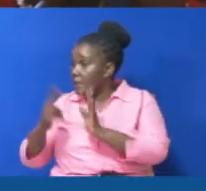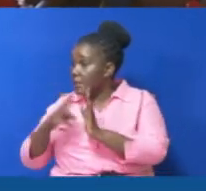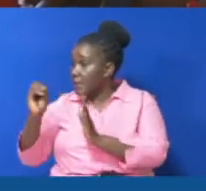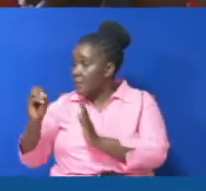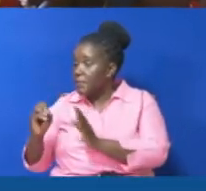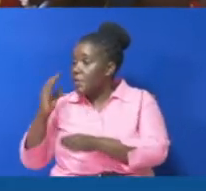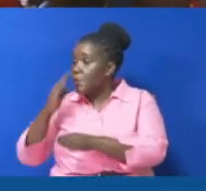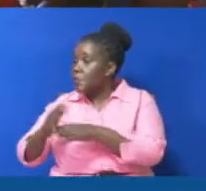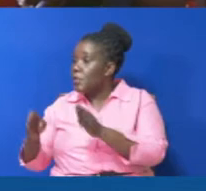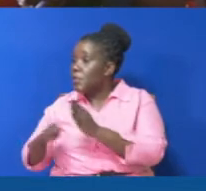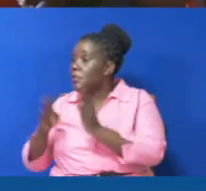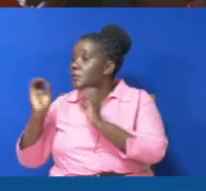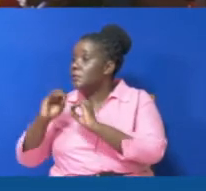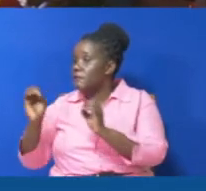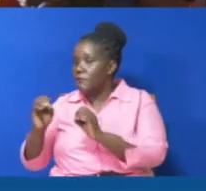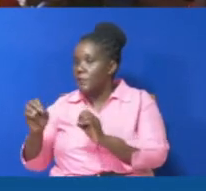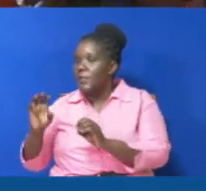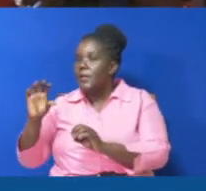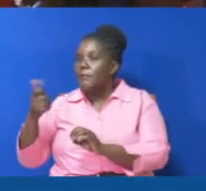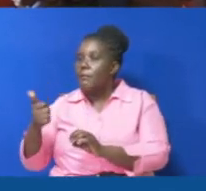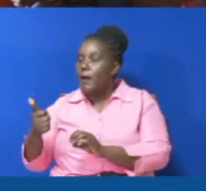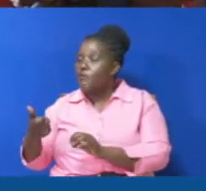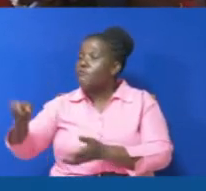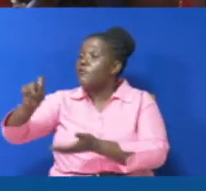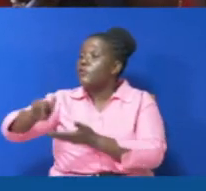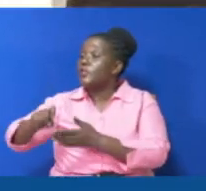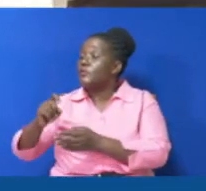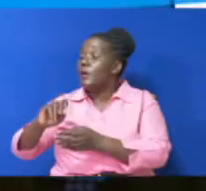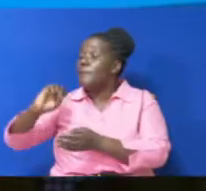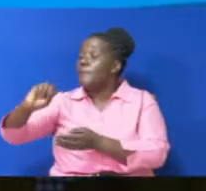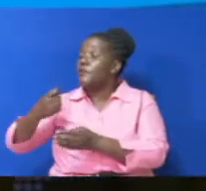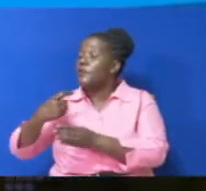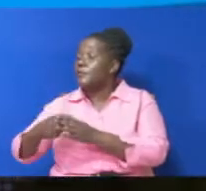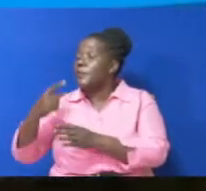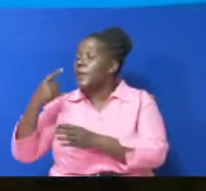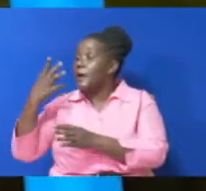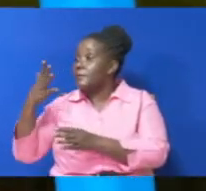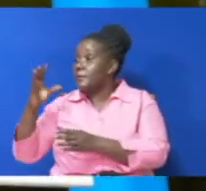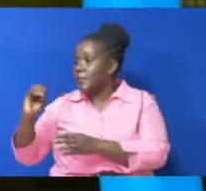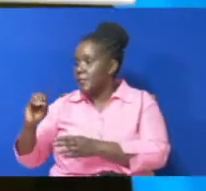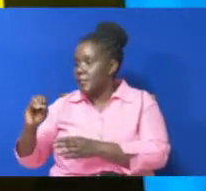na kuna variation ya milioni 150 zaidi.